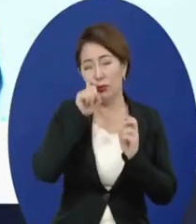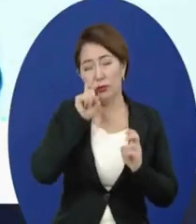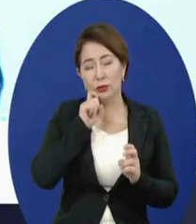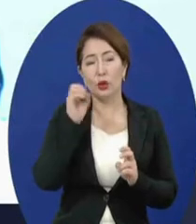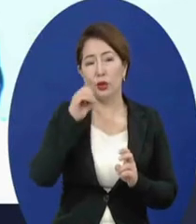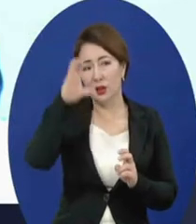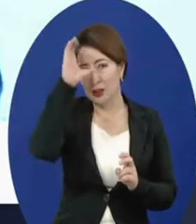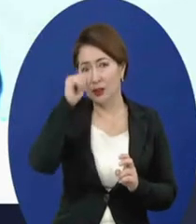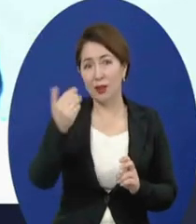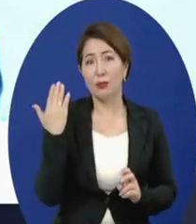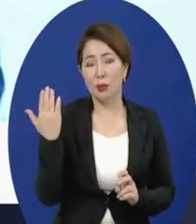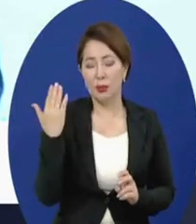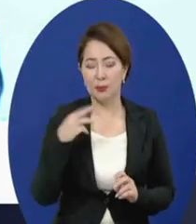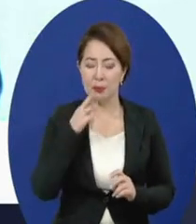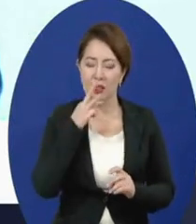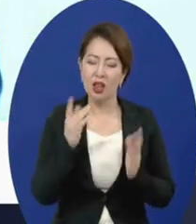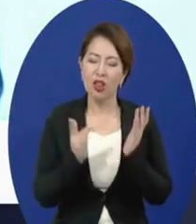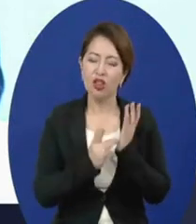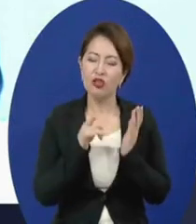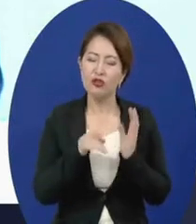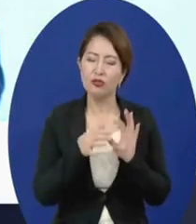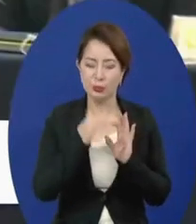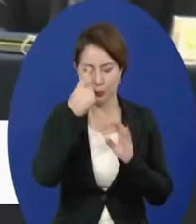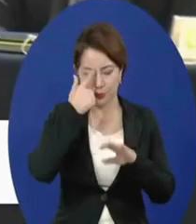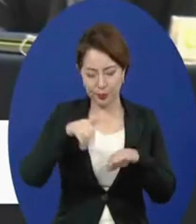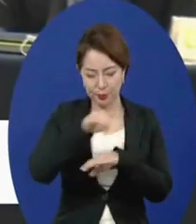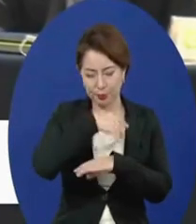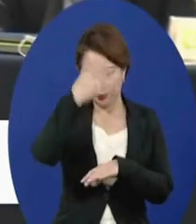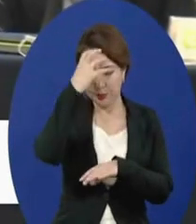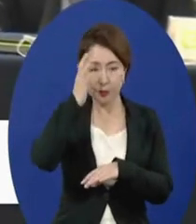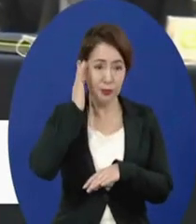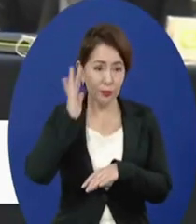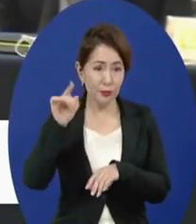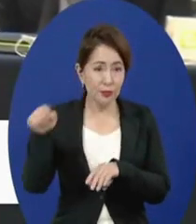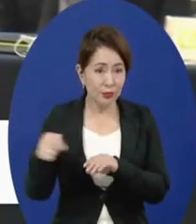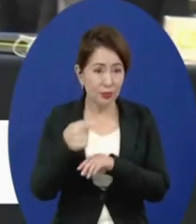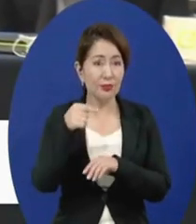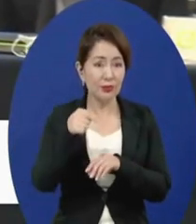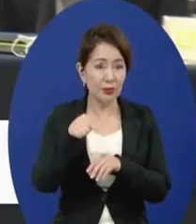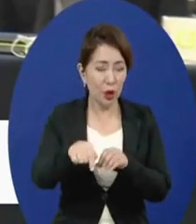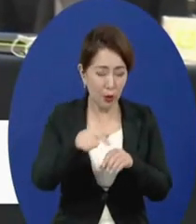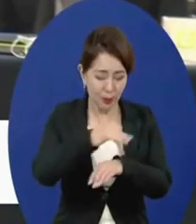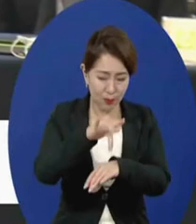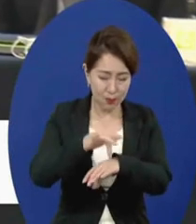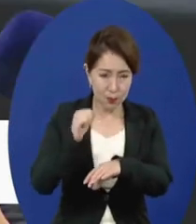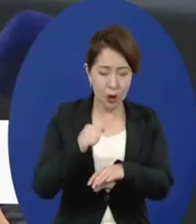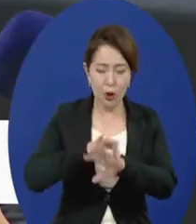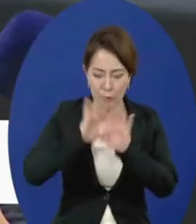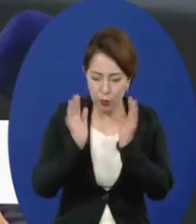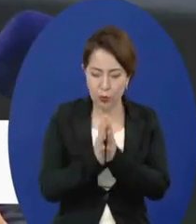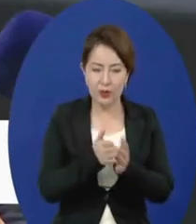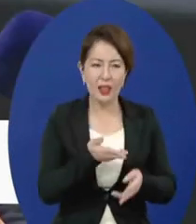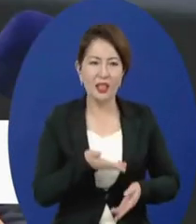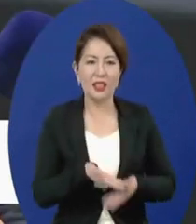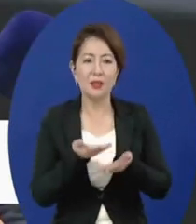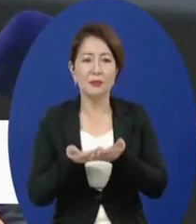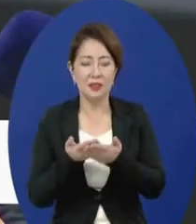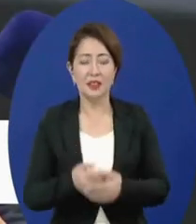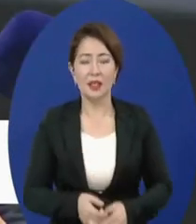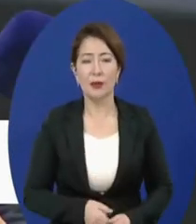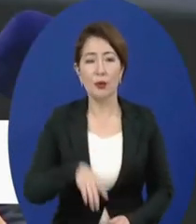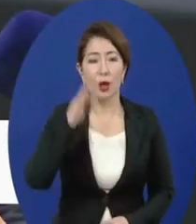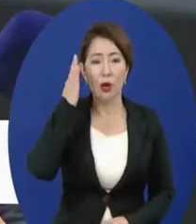хэлсэн. Мэдээллийн технологийн салбар Монгол улсын засгийн газрын бодлогын цөм учраас бүх талаар дэмжинэ гэдгийг илэрхийллээ. Бодлого бол маш